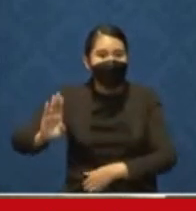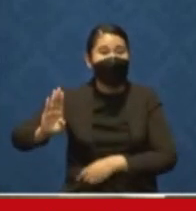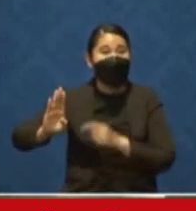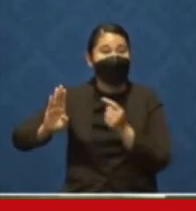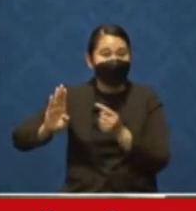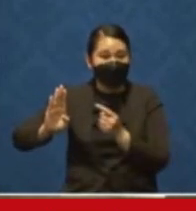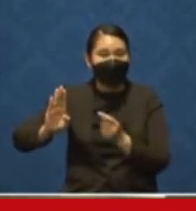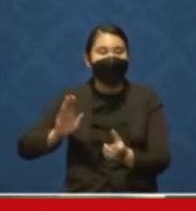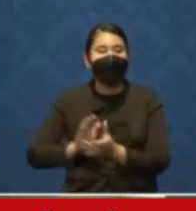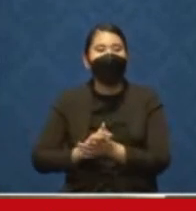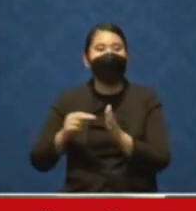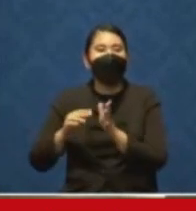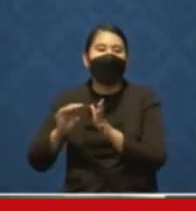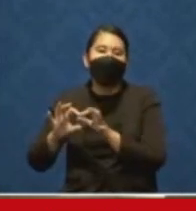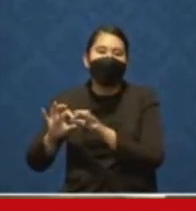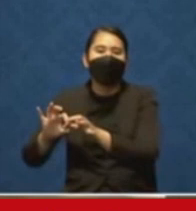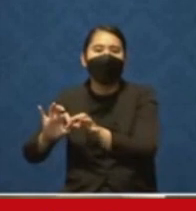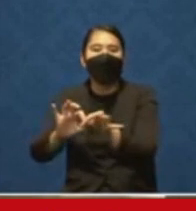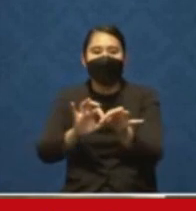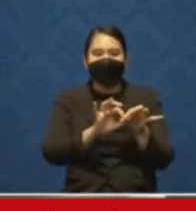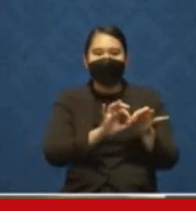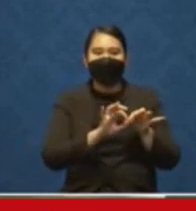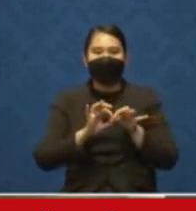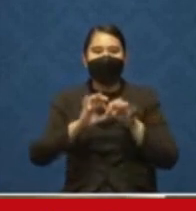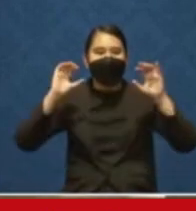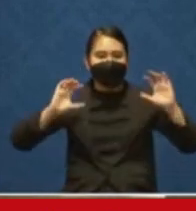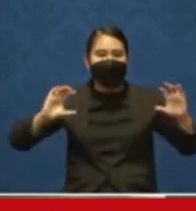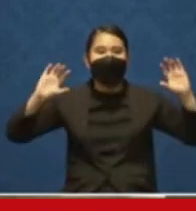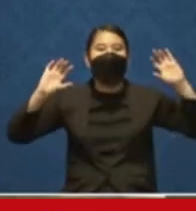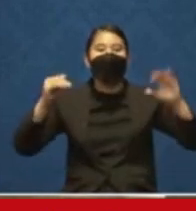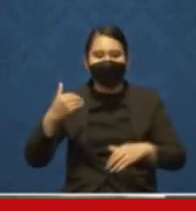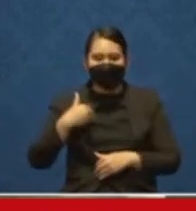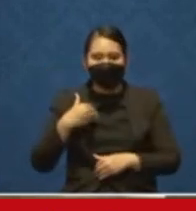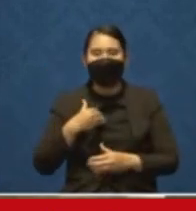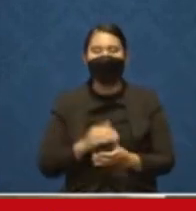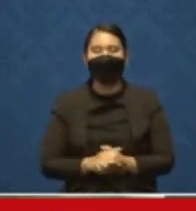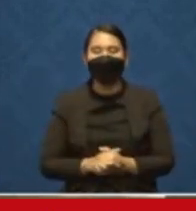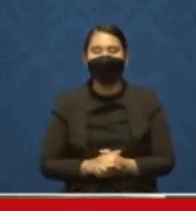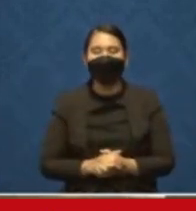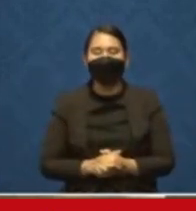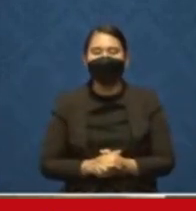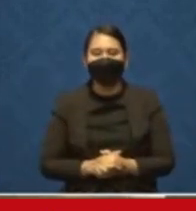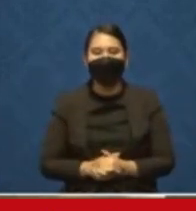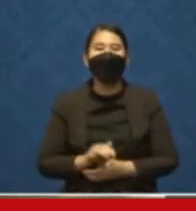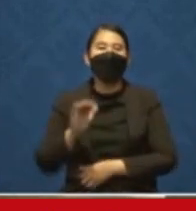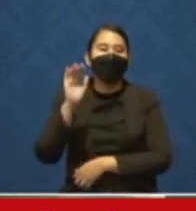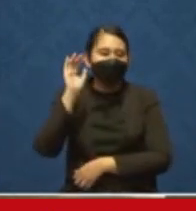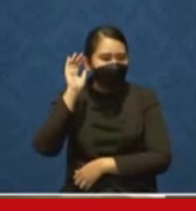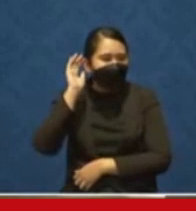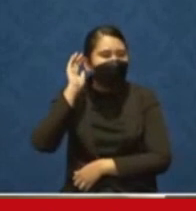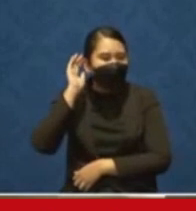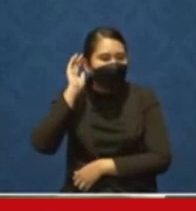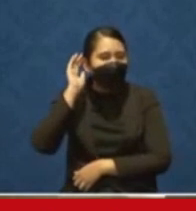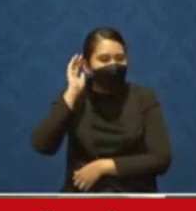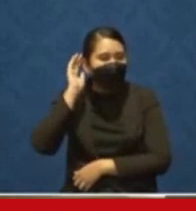เราก็สืบสาวราวเรื่องไปก็พบว่ากลุ่มบริษัทร่วมทุนนะเนี่ยก็อยู่คน